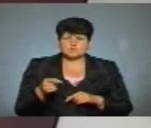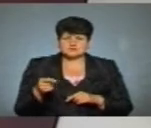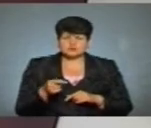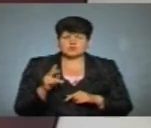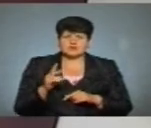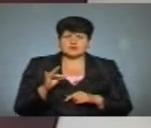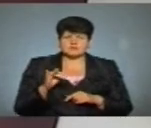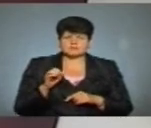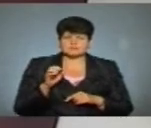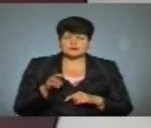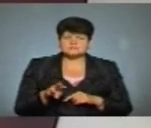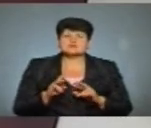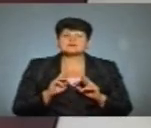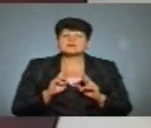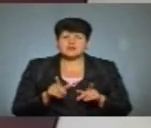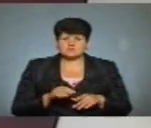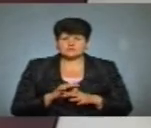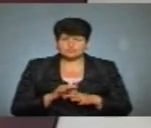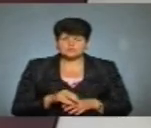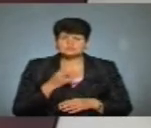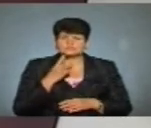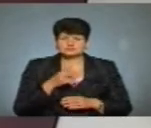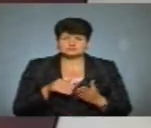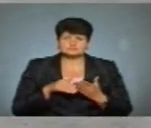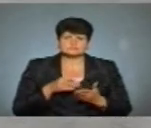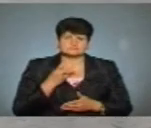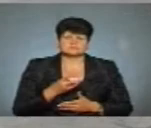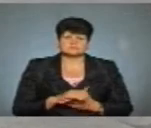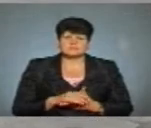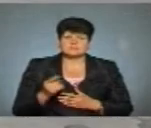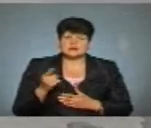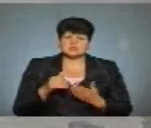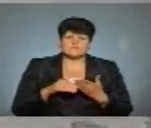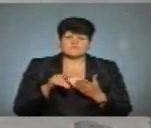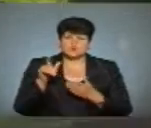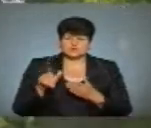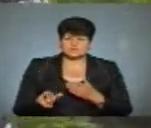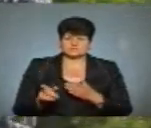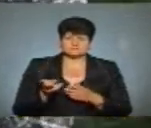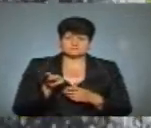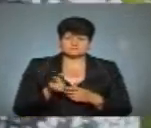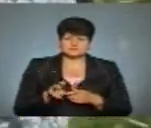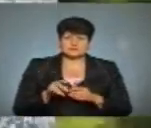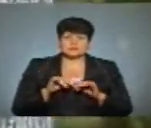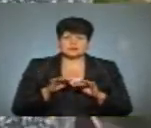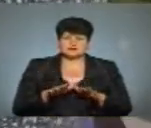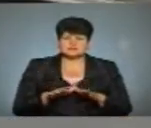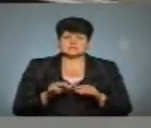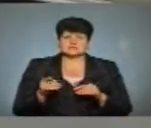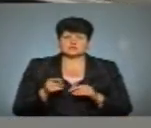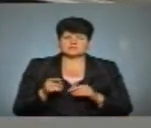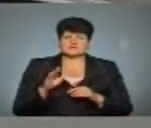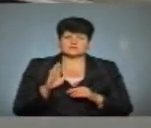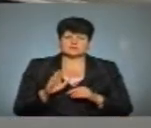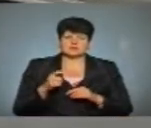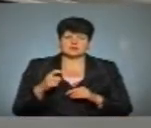вона відбувається і хто до неї долучився – дивіться. Перша волонтерка, яка долучилася до акції «Шкільний портфелик» – тернополянка